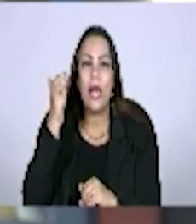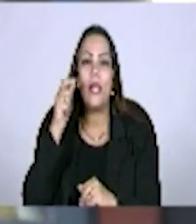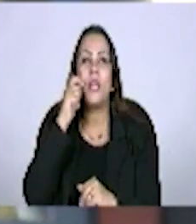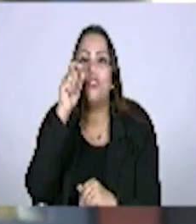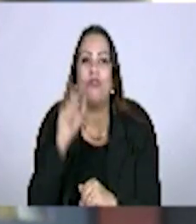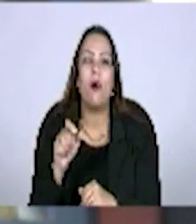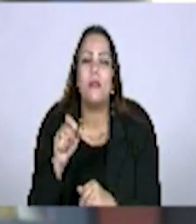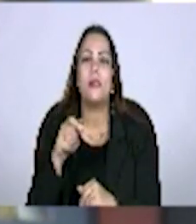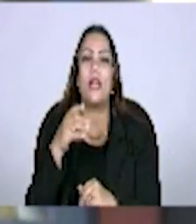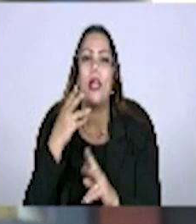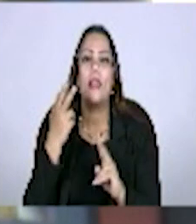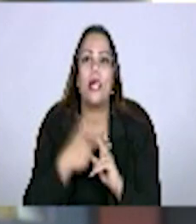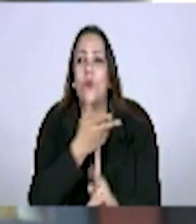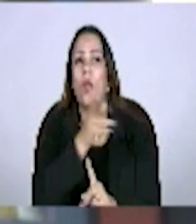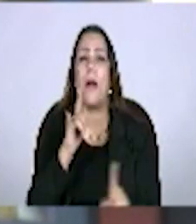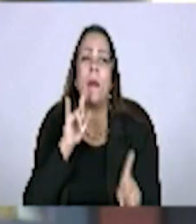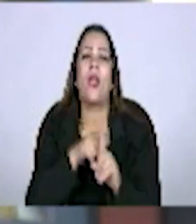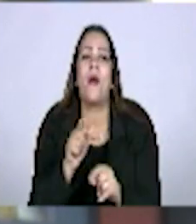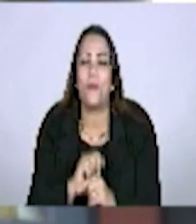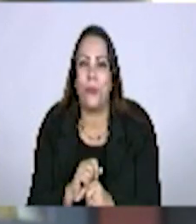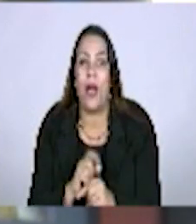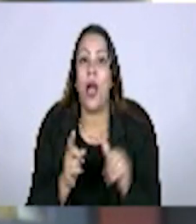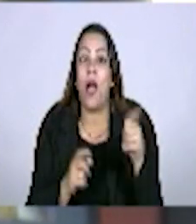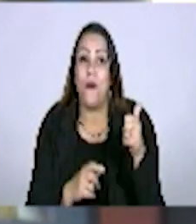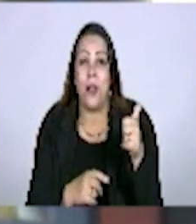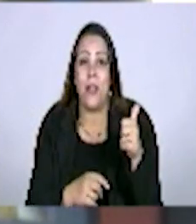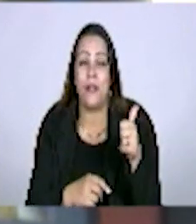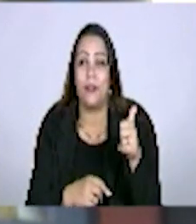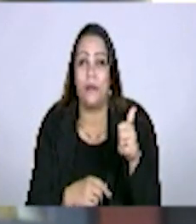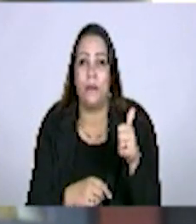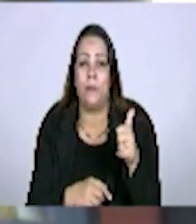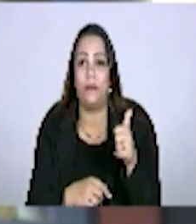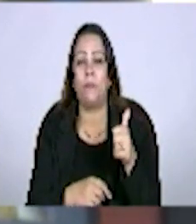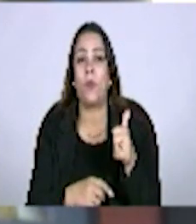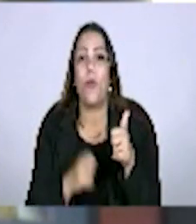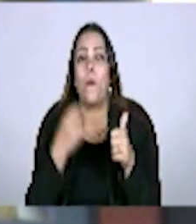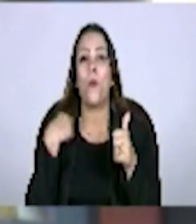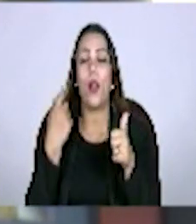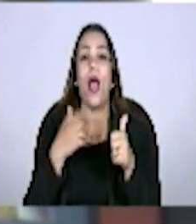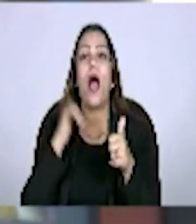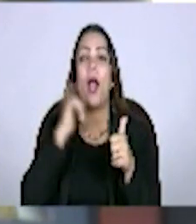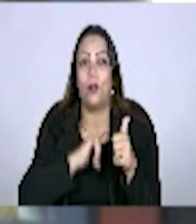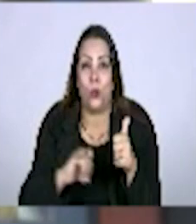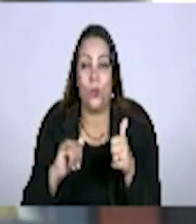شخص مؤثر اول حاجه بيقوللك